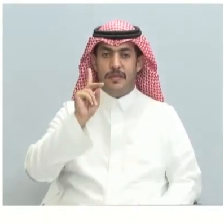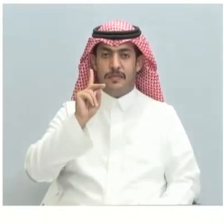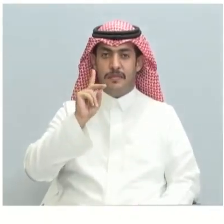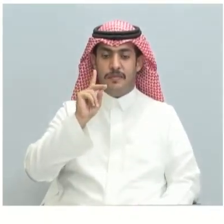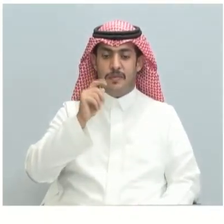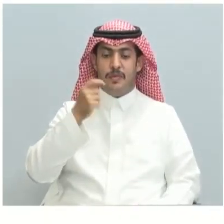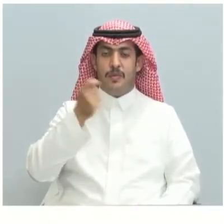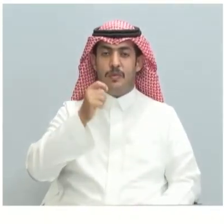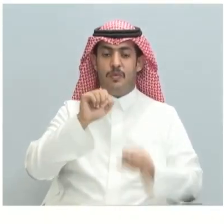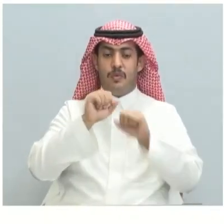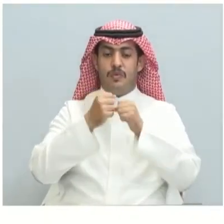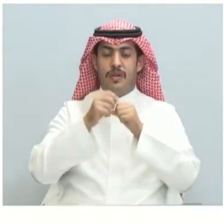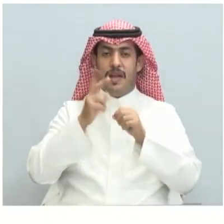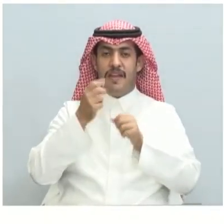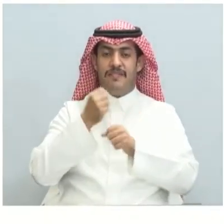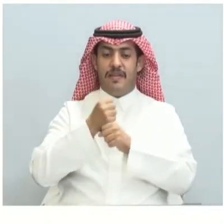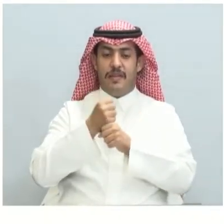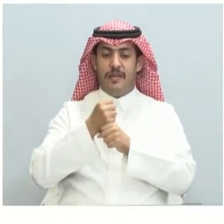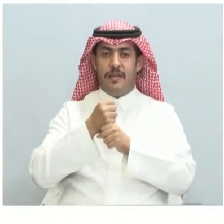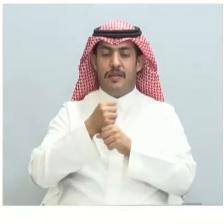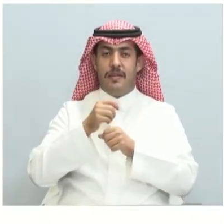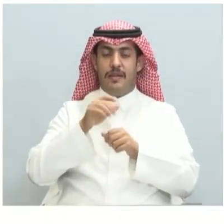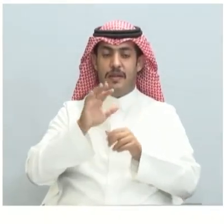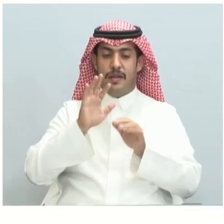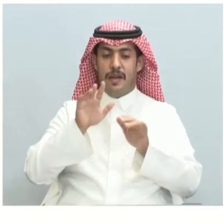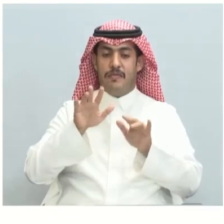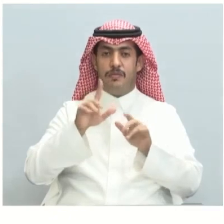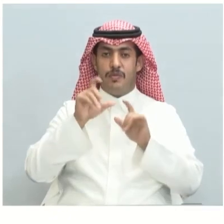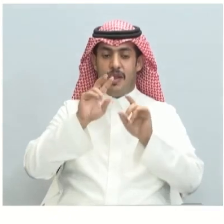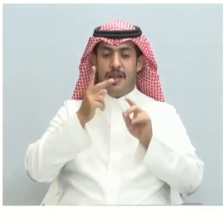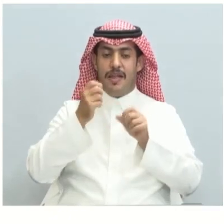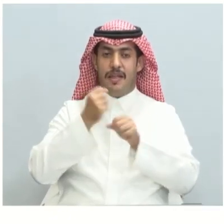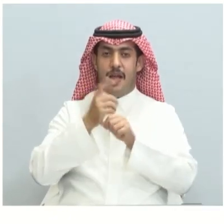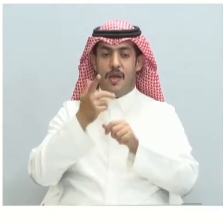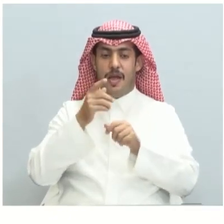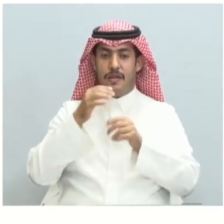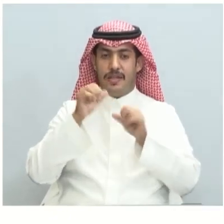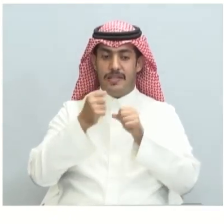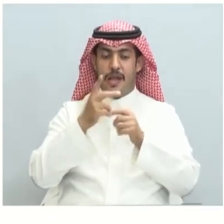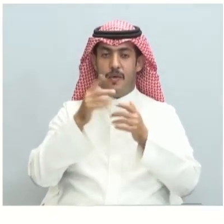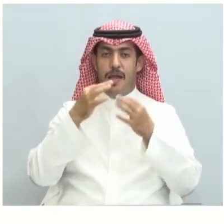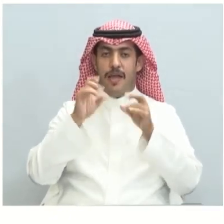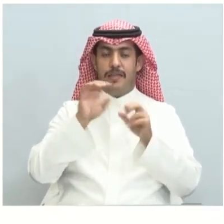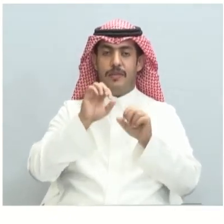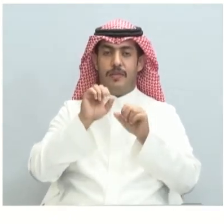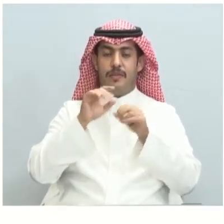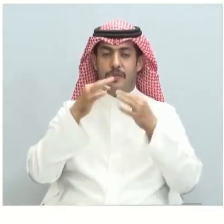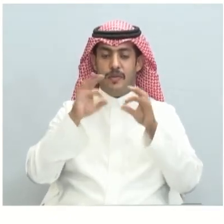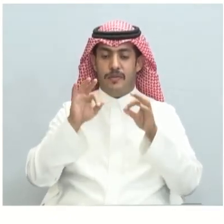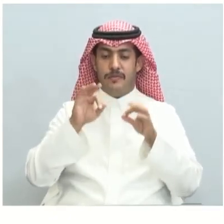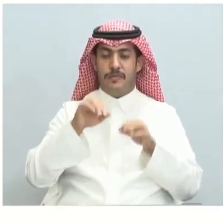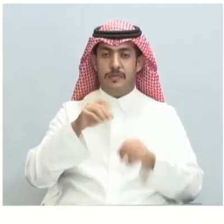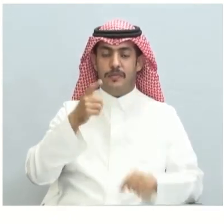اكتب الكسور غير الفعليه الاتيه في صوره عدد كسريه او عدد كلي اذا لدينا هنا